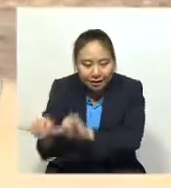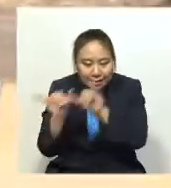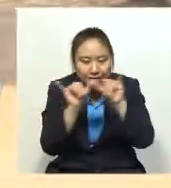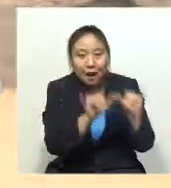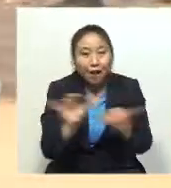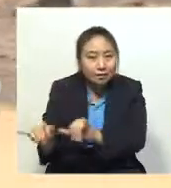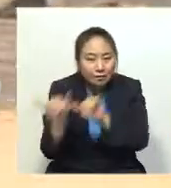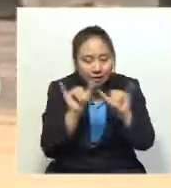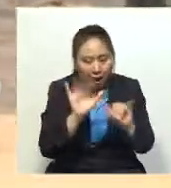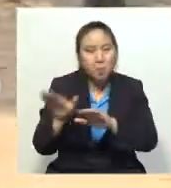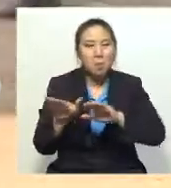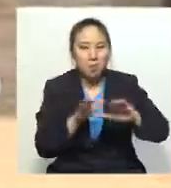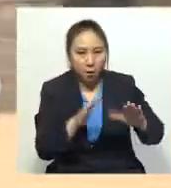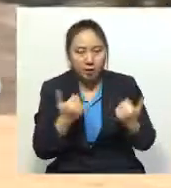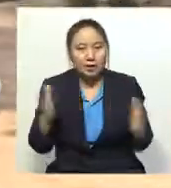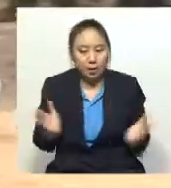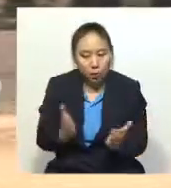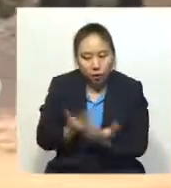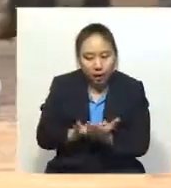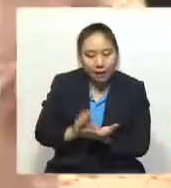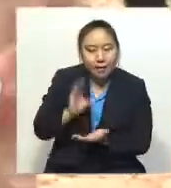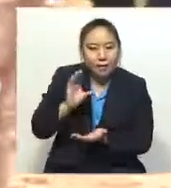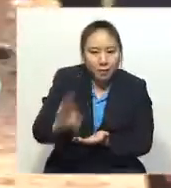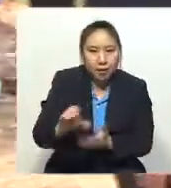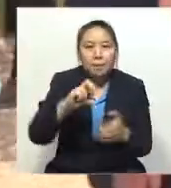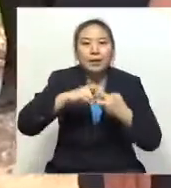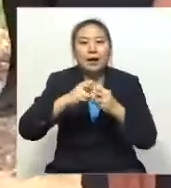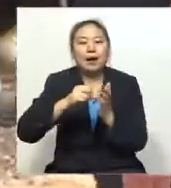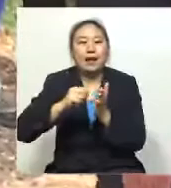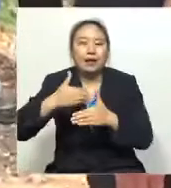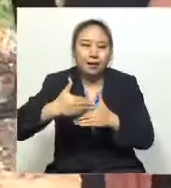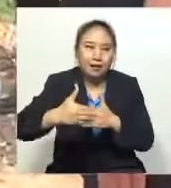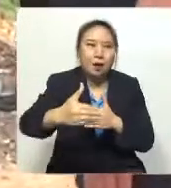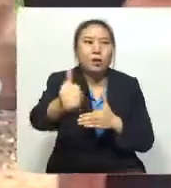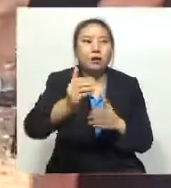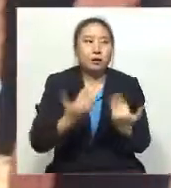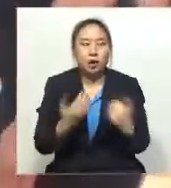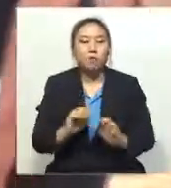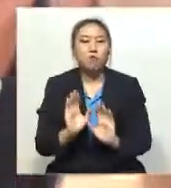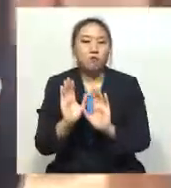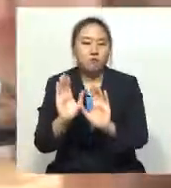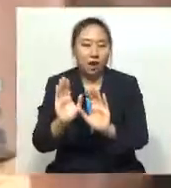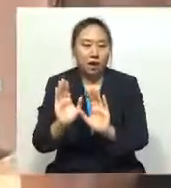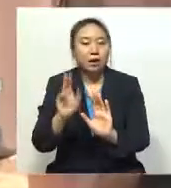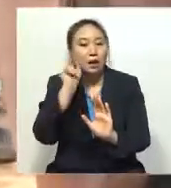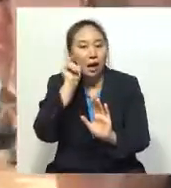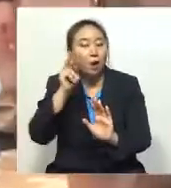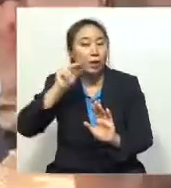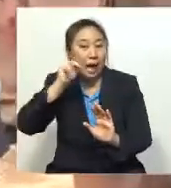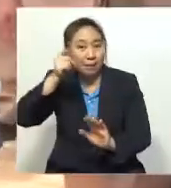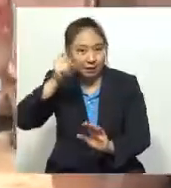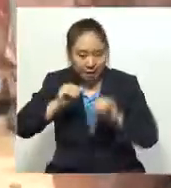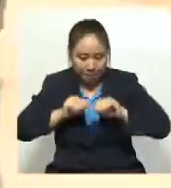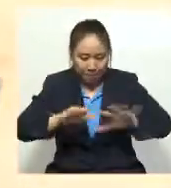ถึงสนับสนุนงบประมาณเพื่อแก้ไขปัญหาในระยะยาวพร้อมกับฝากให้เปิดเผยข้อเท็จจริงสถานการณ์น้ำเพื่อให้ประชาช